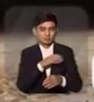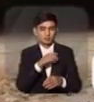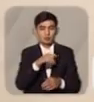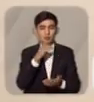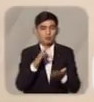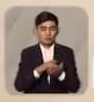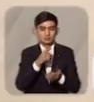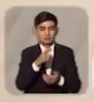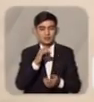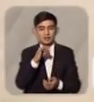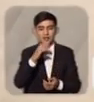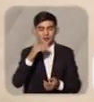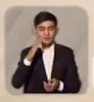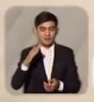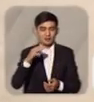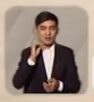города.